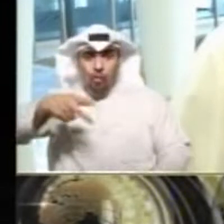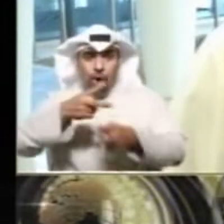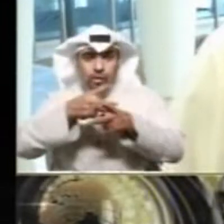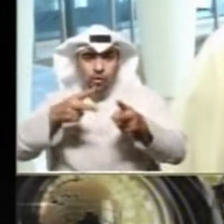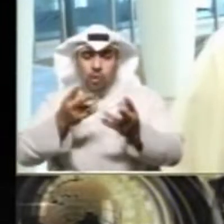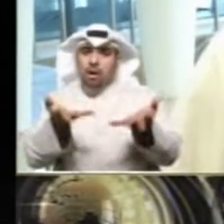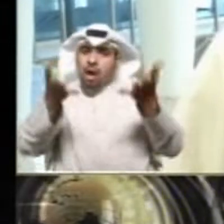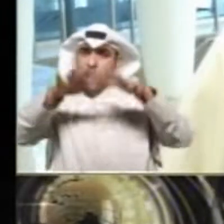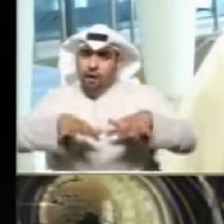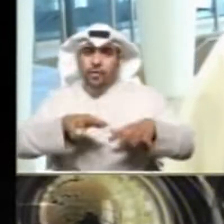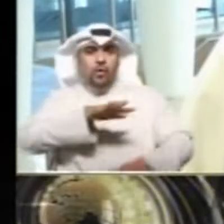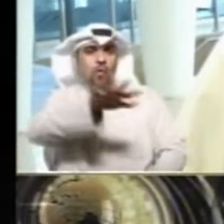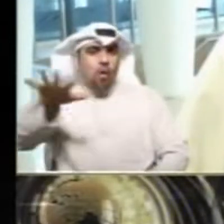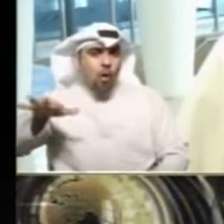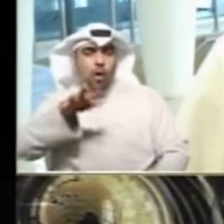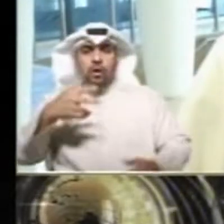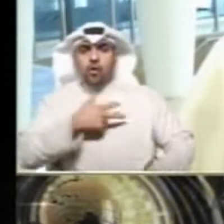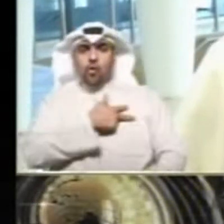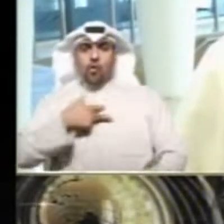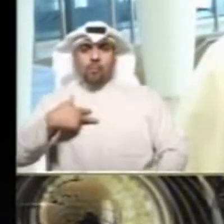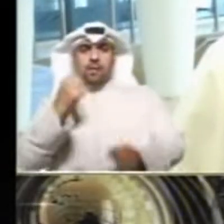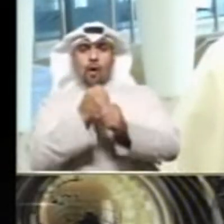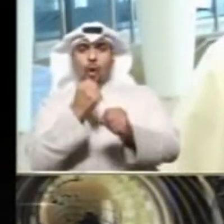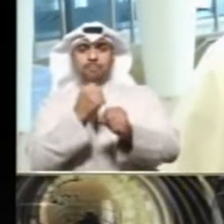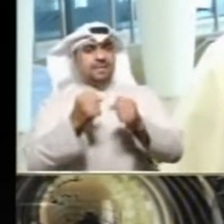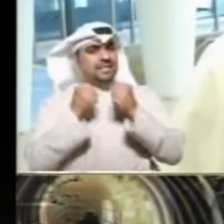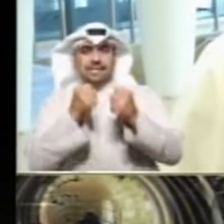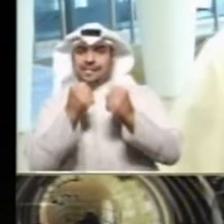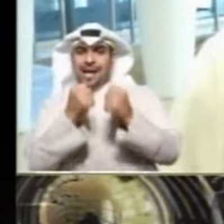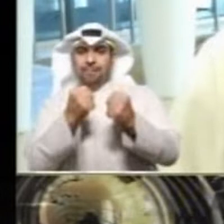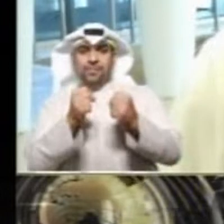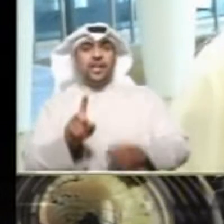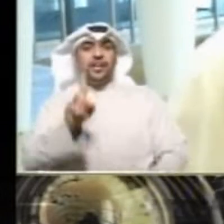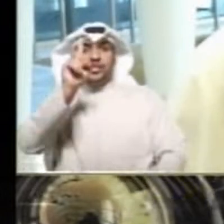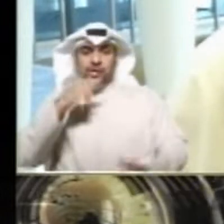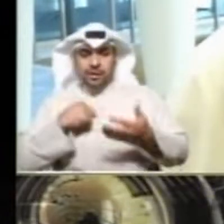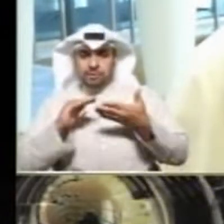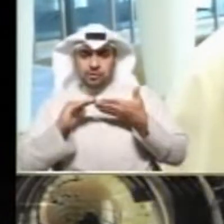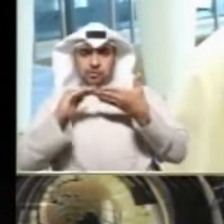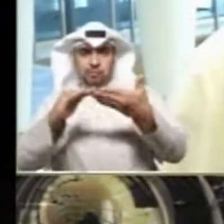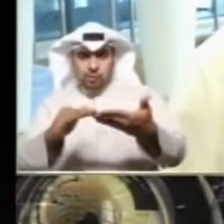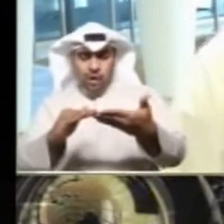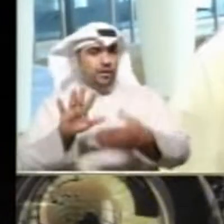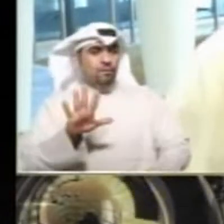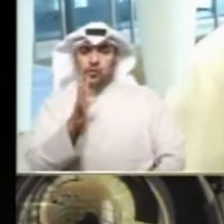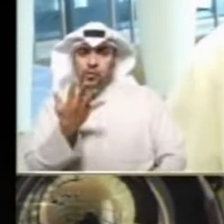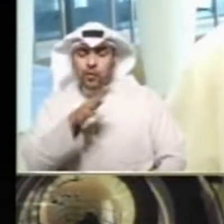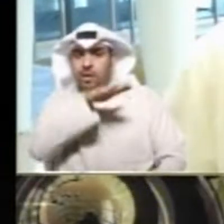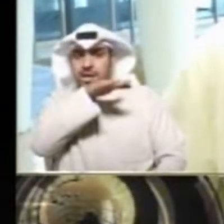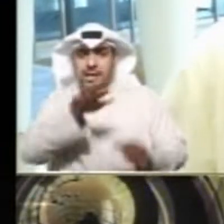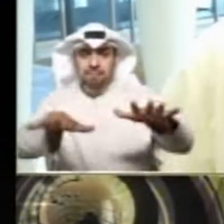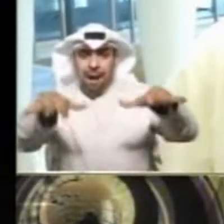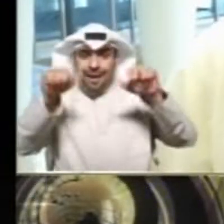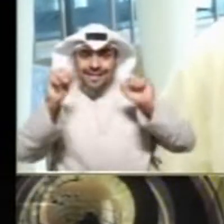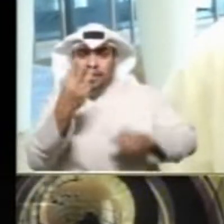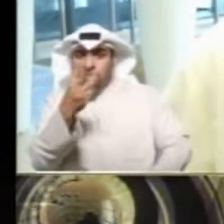تحفز وتجعل هناك مناخ جيد للعمل في القطاع الخاص، ومنها الموضوع نهاية الخدمة. وبالتالي وضعنا